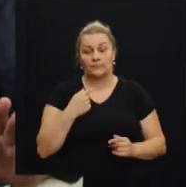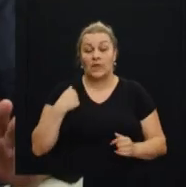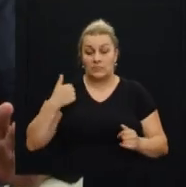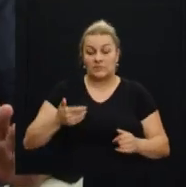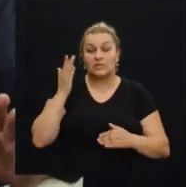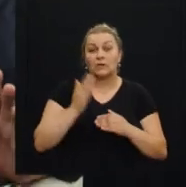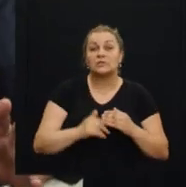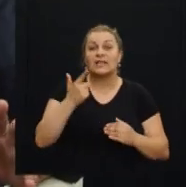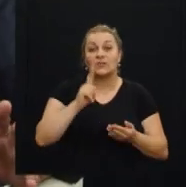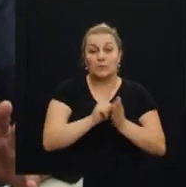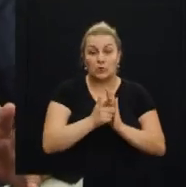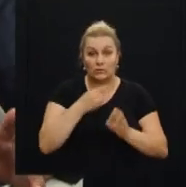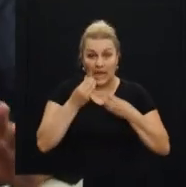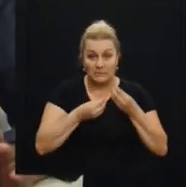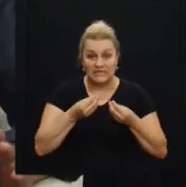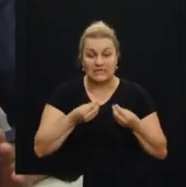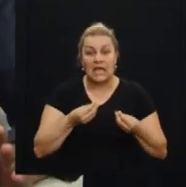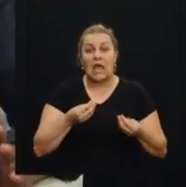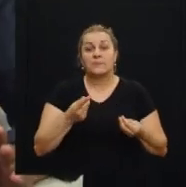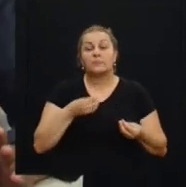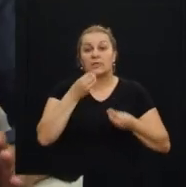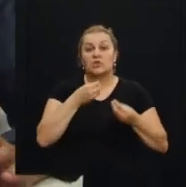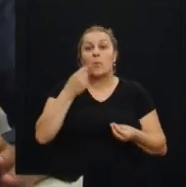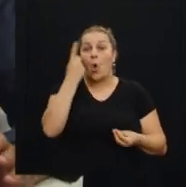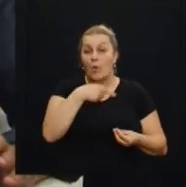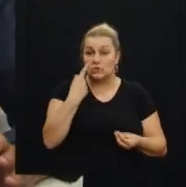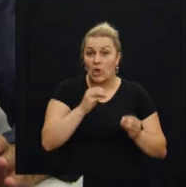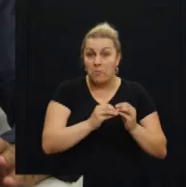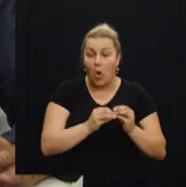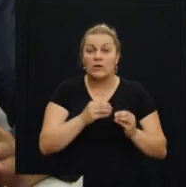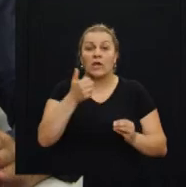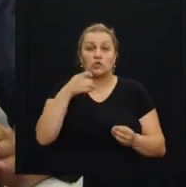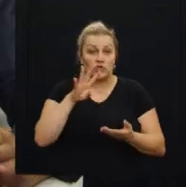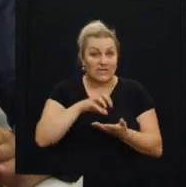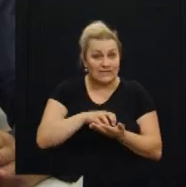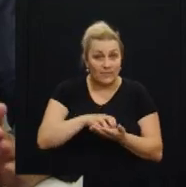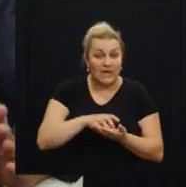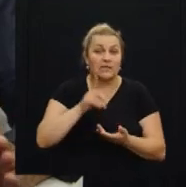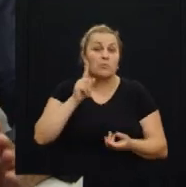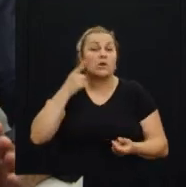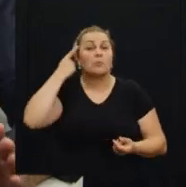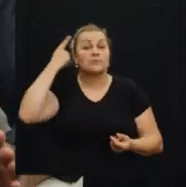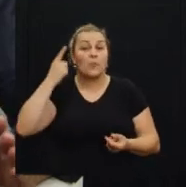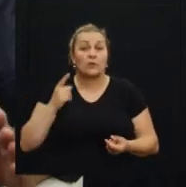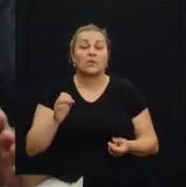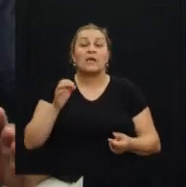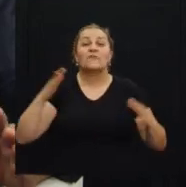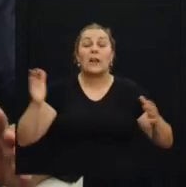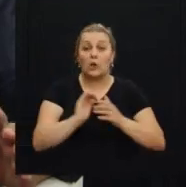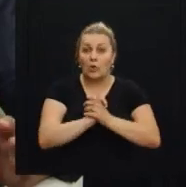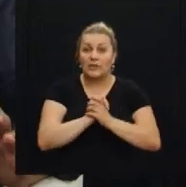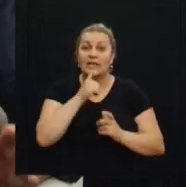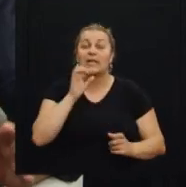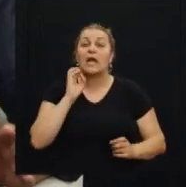emisije. Pričati o Omiškoj bojni, o 114. brigadi, a ne spomenuti velikog prijatelja, dobri duh svih